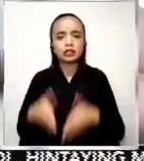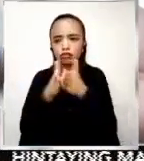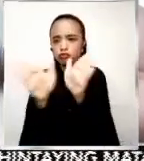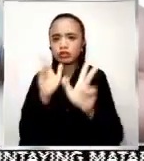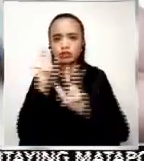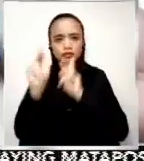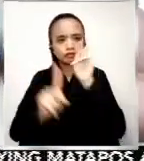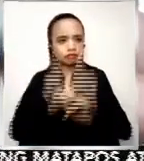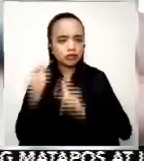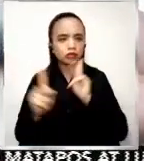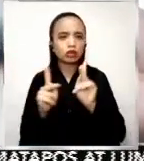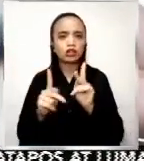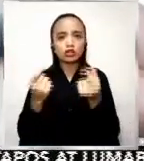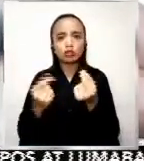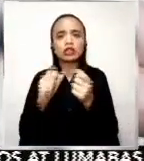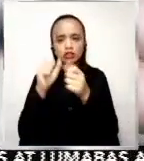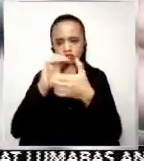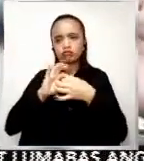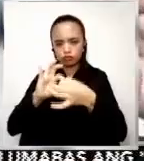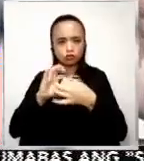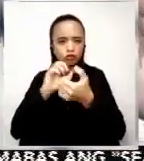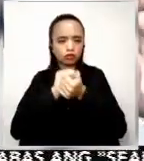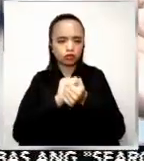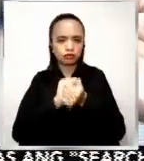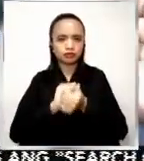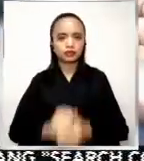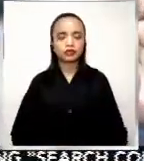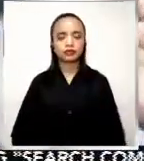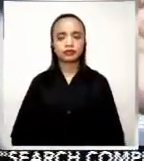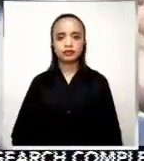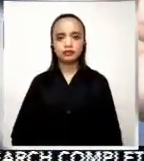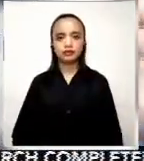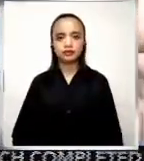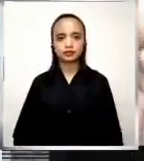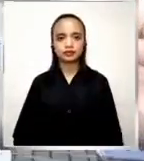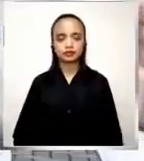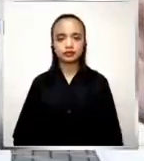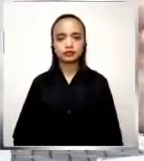work with us. Chino Gasto, Nakatutok, 24 Oras.